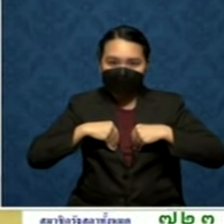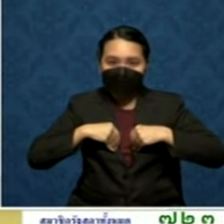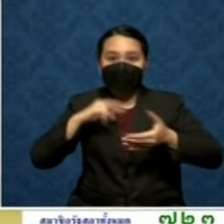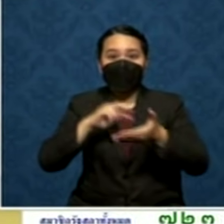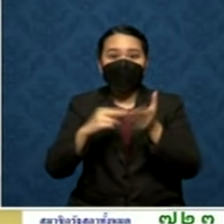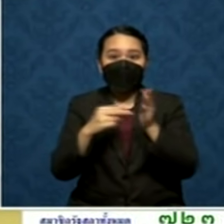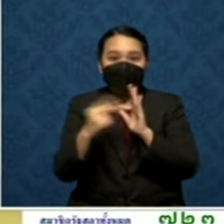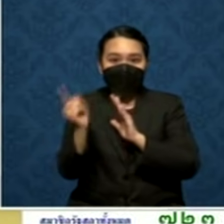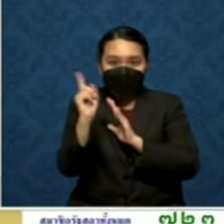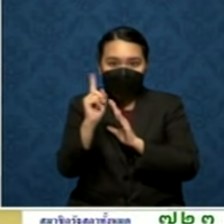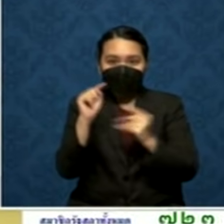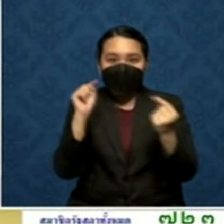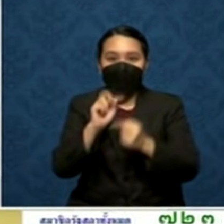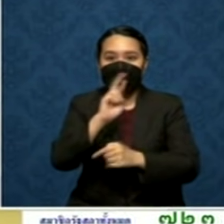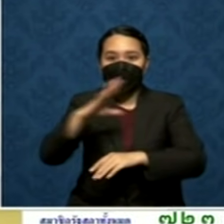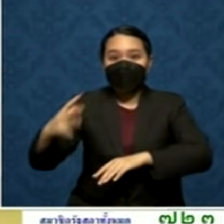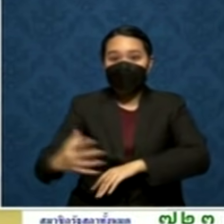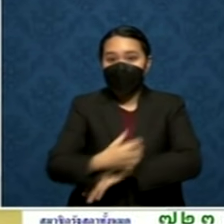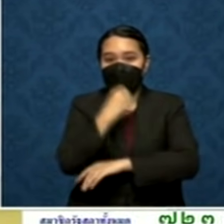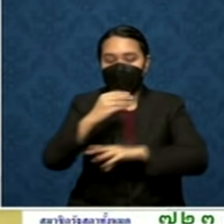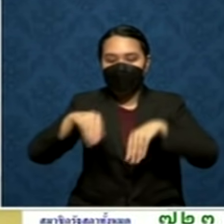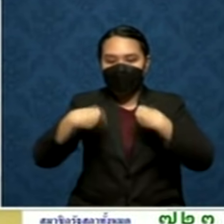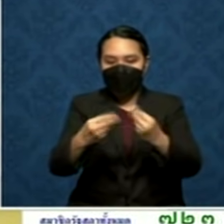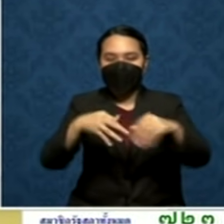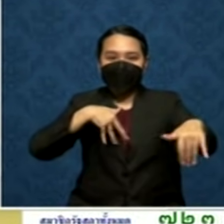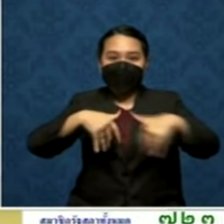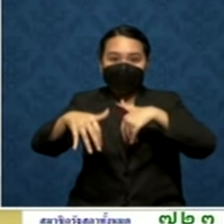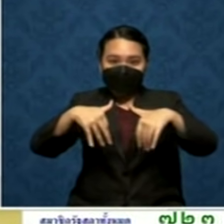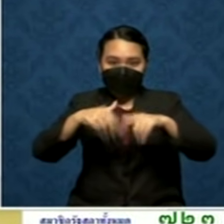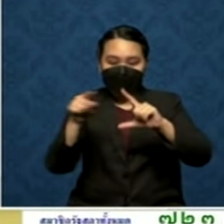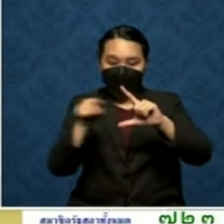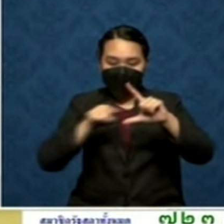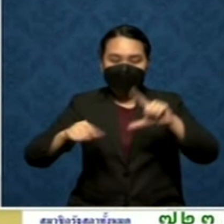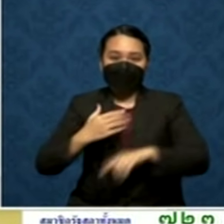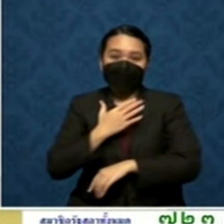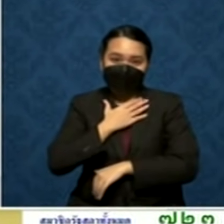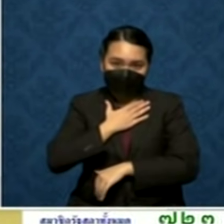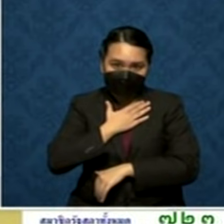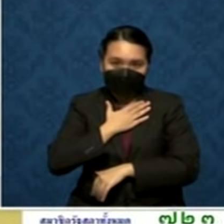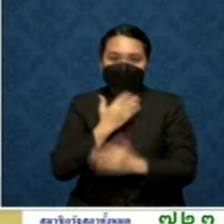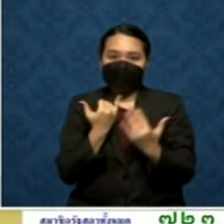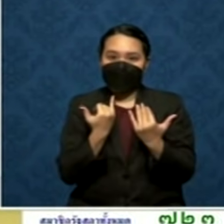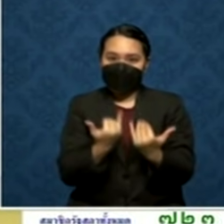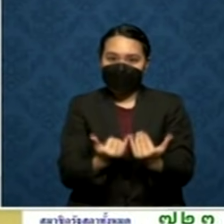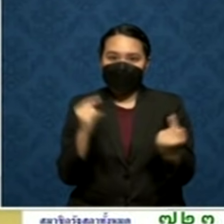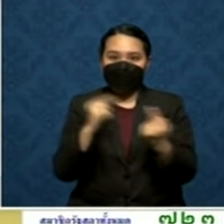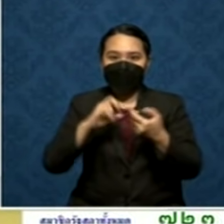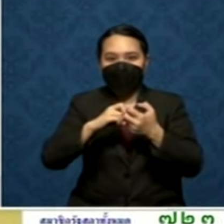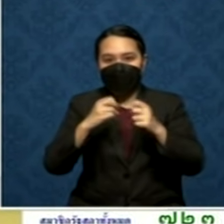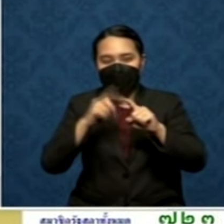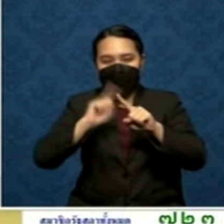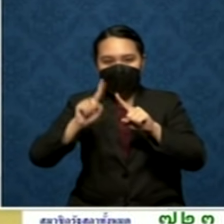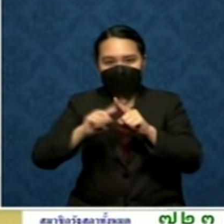สำนึกสู่ระบบการเมืองของพวกเราสำหรับพรรคก้าวไกลนี่คือจุดเริ่มต้นในการแก้ไขปัญหา